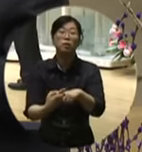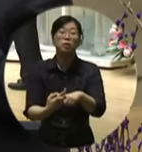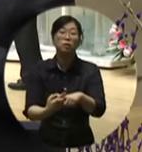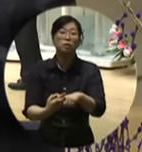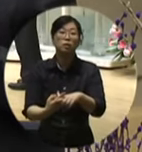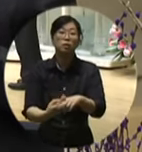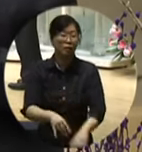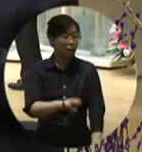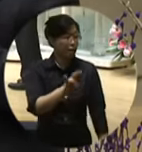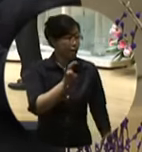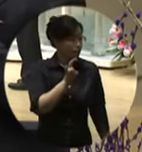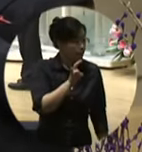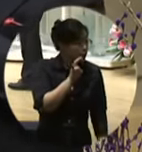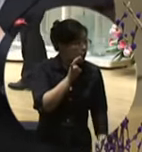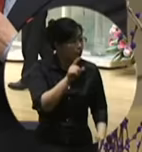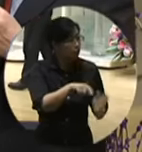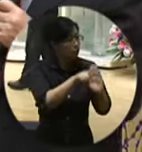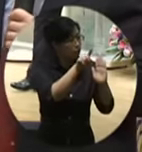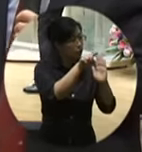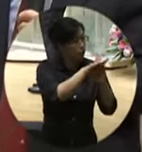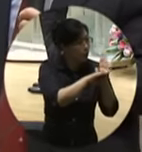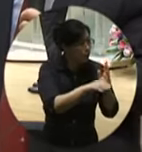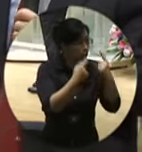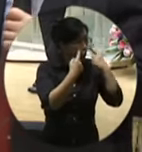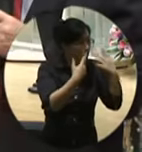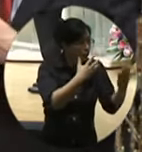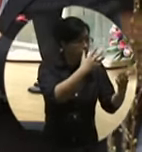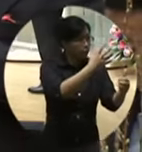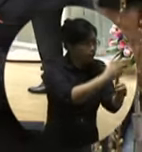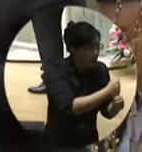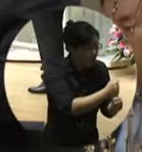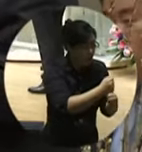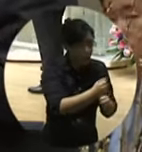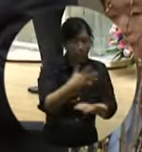마지막 기회입니다. So Rahab's time schedule is also the last